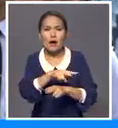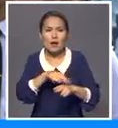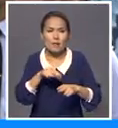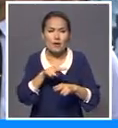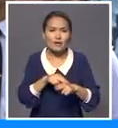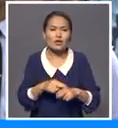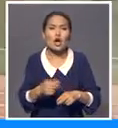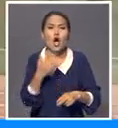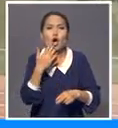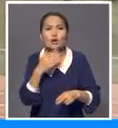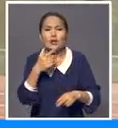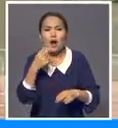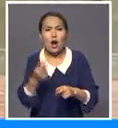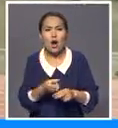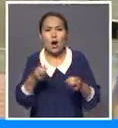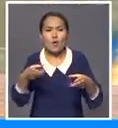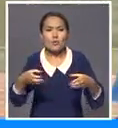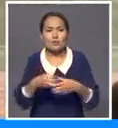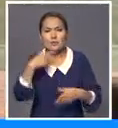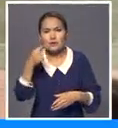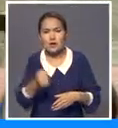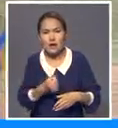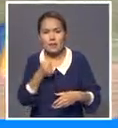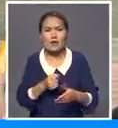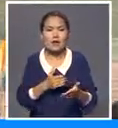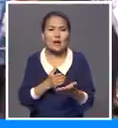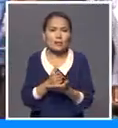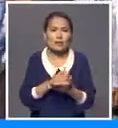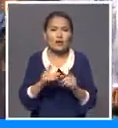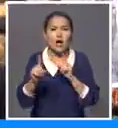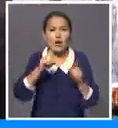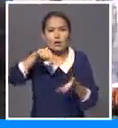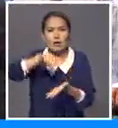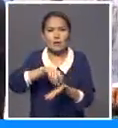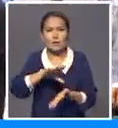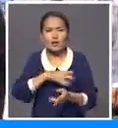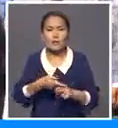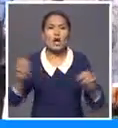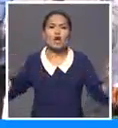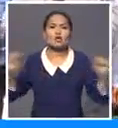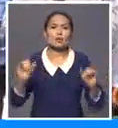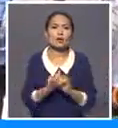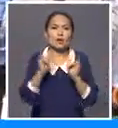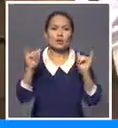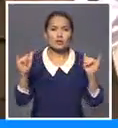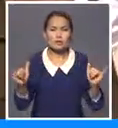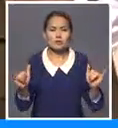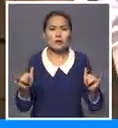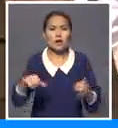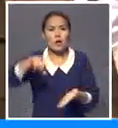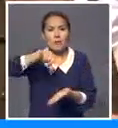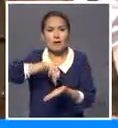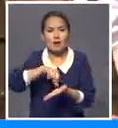органдары, қаржы полициясы, ұлттық қауіпсіздік қызметі және ішкі әскерлердің қызметкерлері бас қосты. Жиында өңірде спорттың дамуына үлес